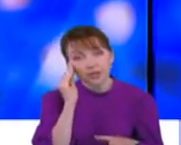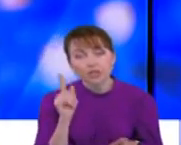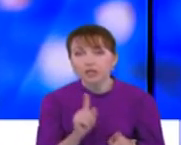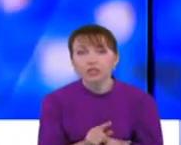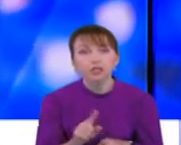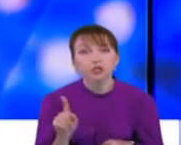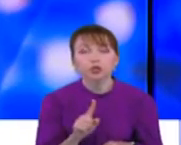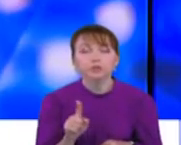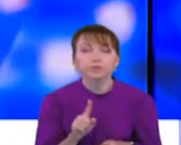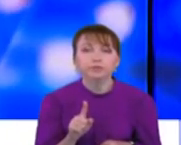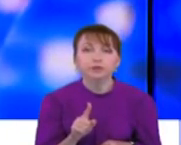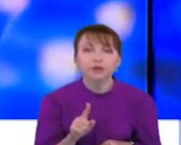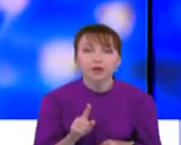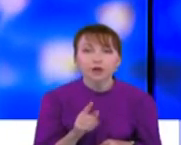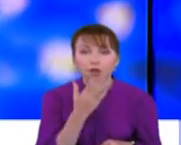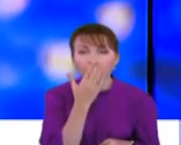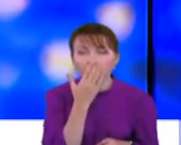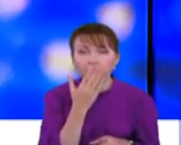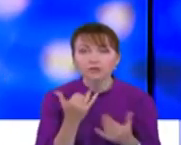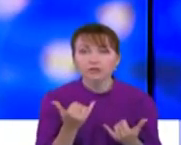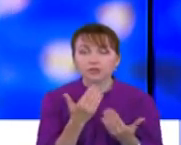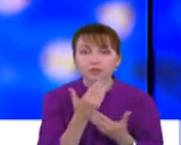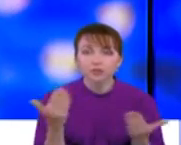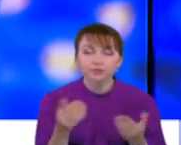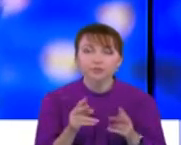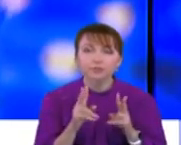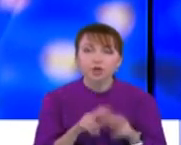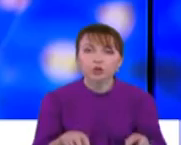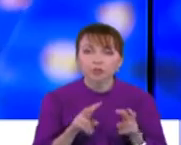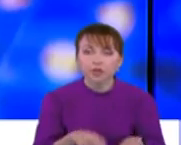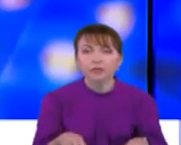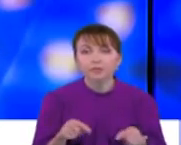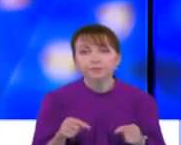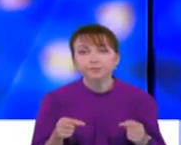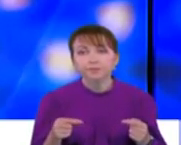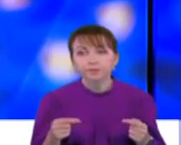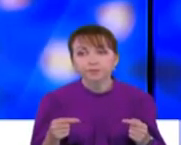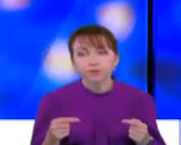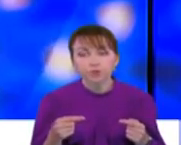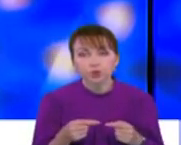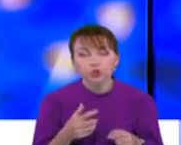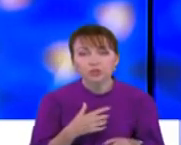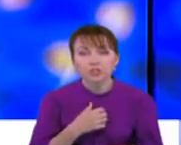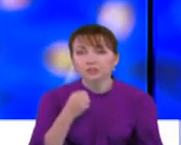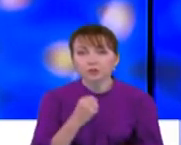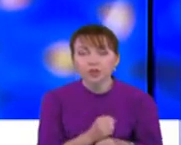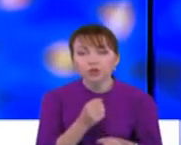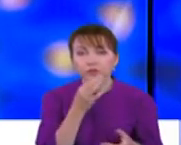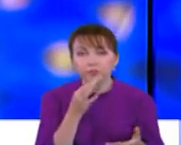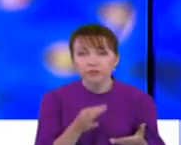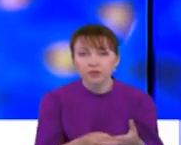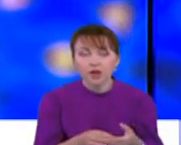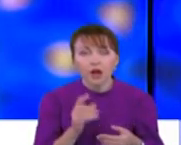що зараз останнє, що розбиратися, уточнювати, нести дисциплінарну відповідальність,